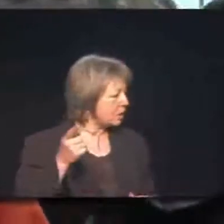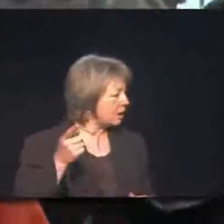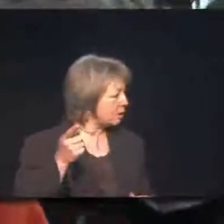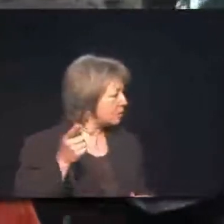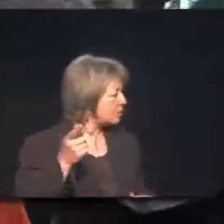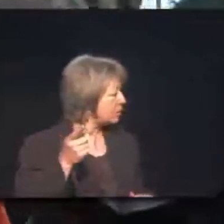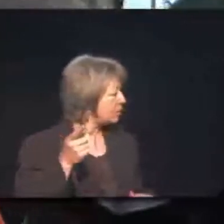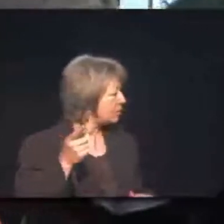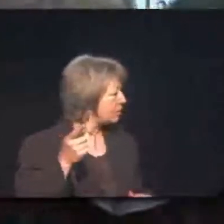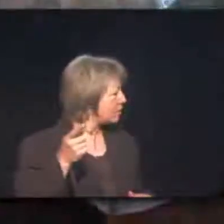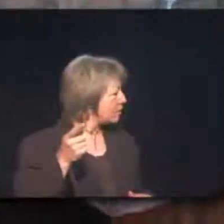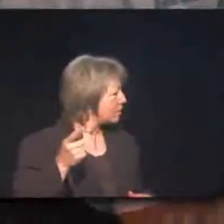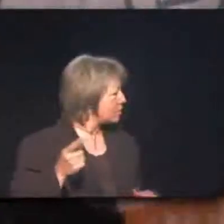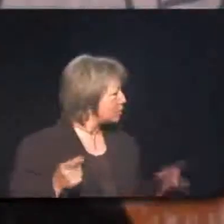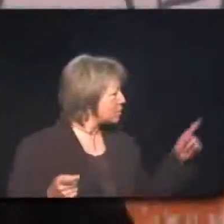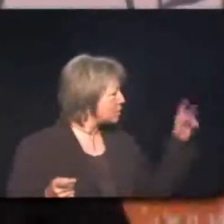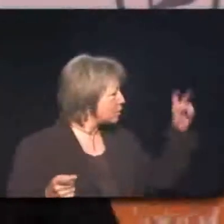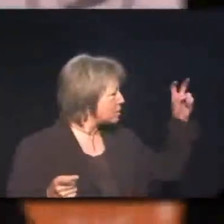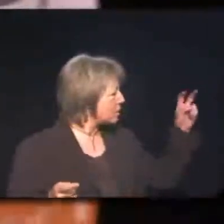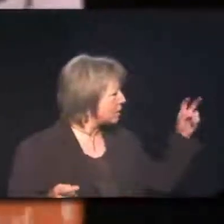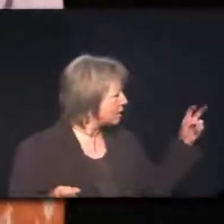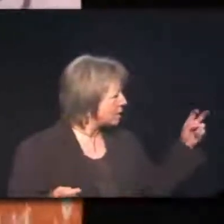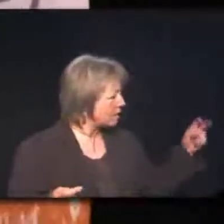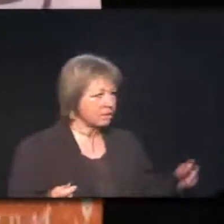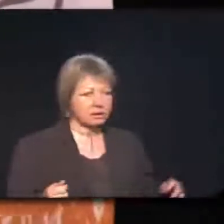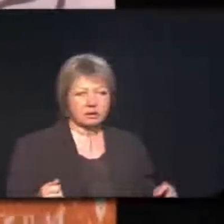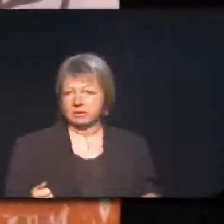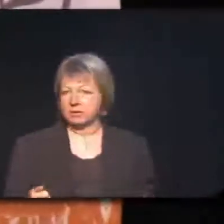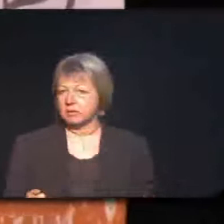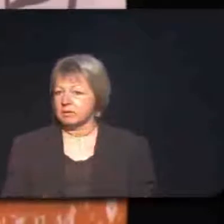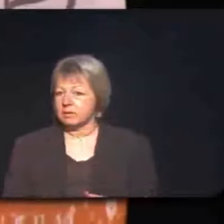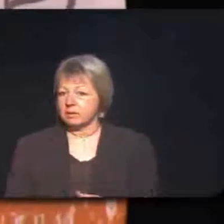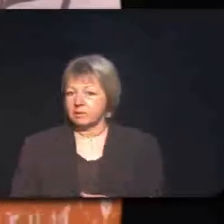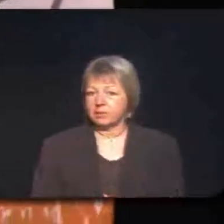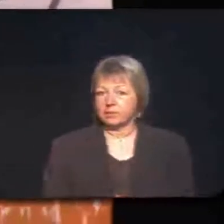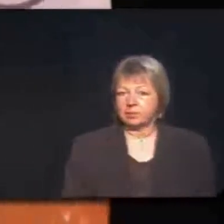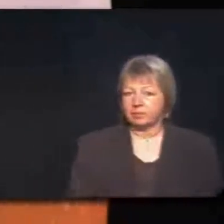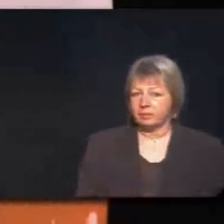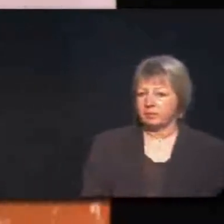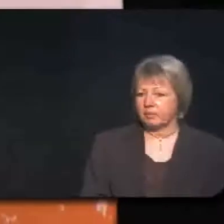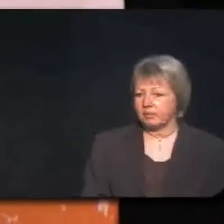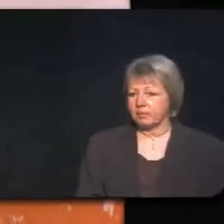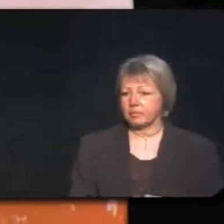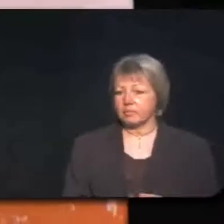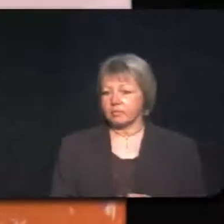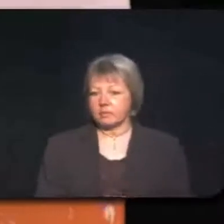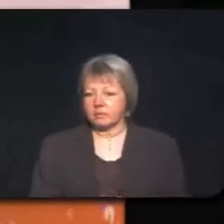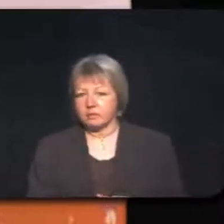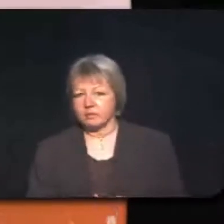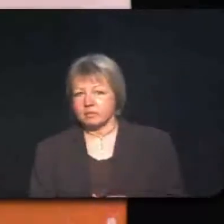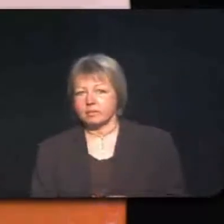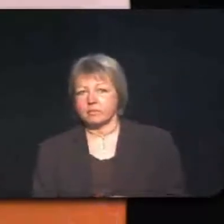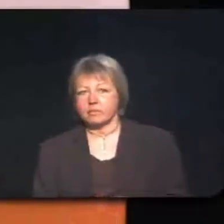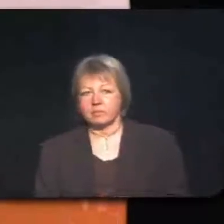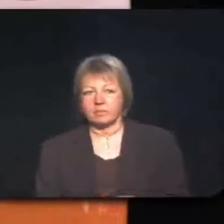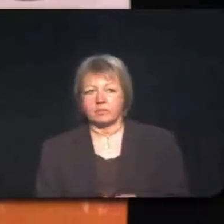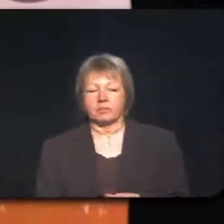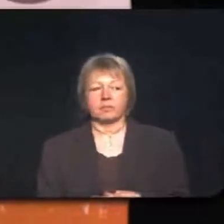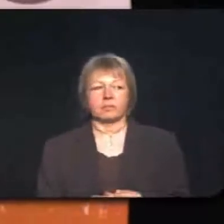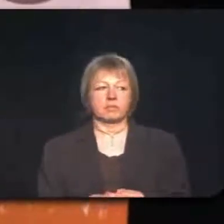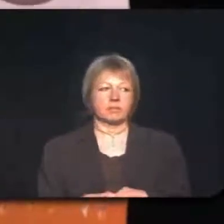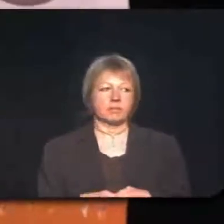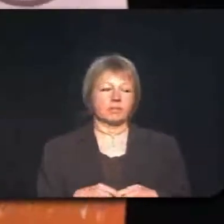also die stmv unterscheidet eindeutig sie lässt nur sie lässt zu Positionspapiere und